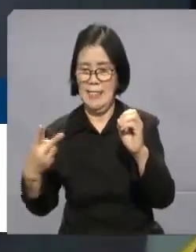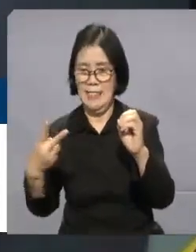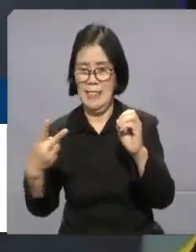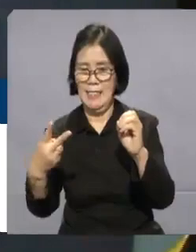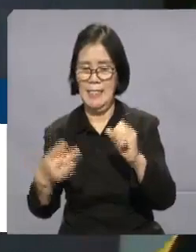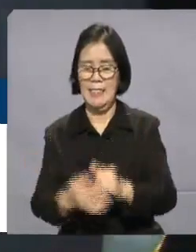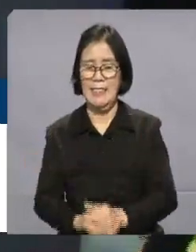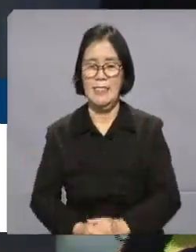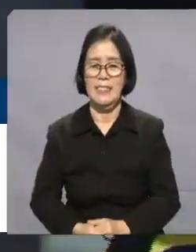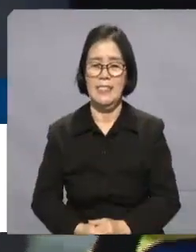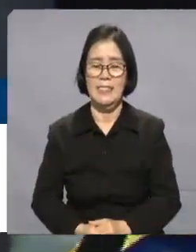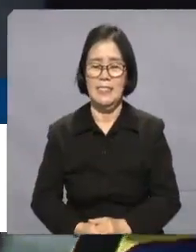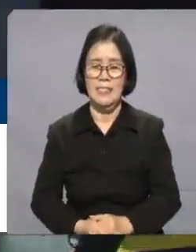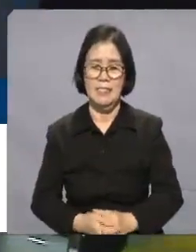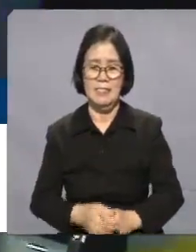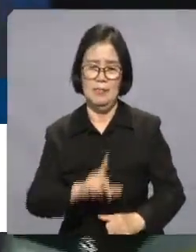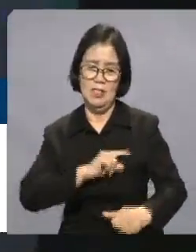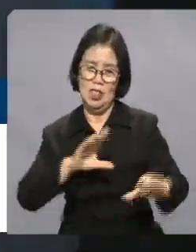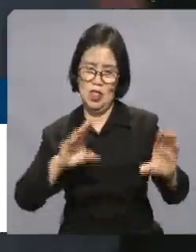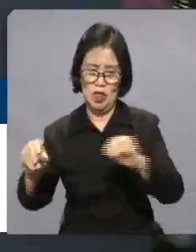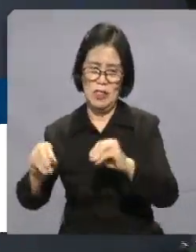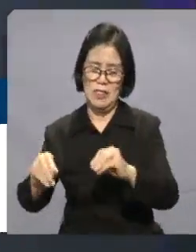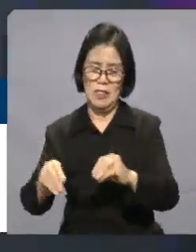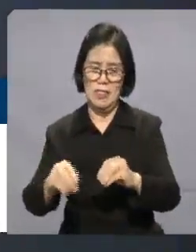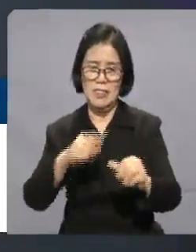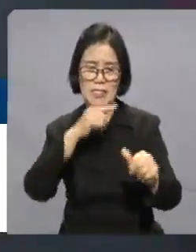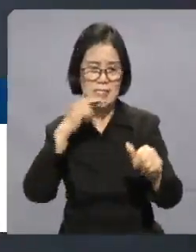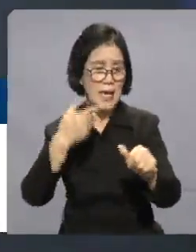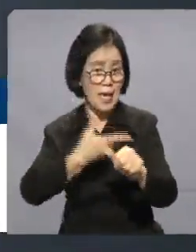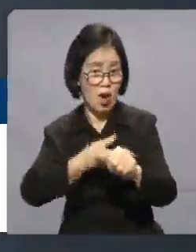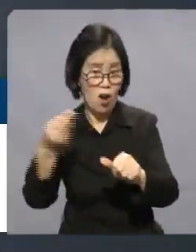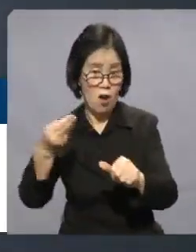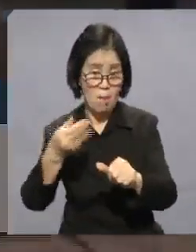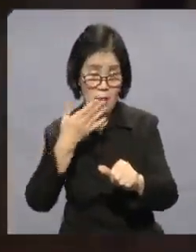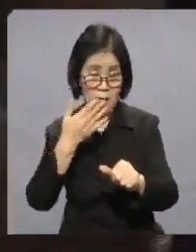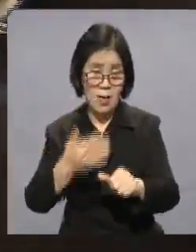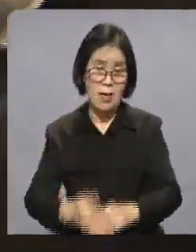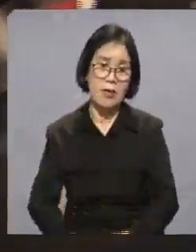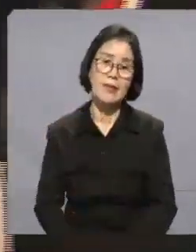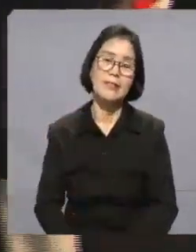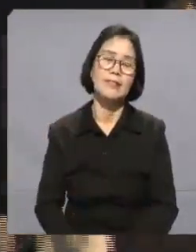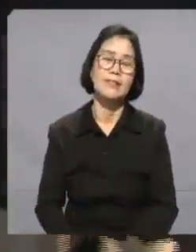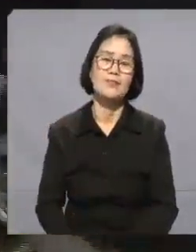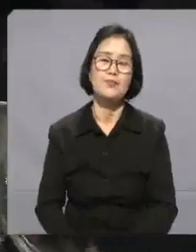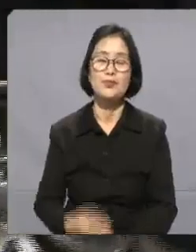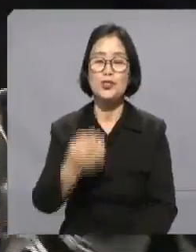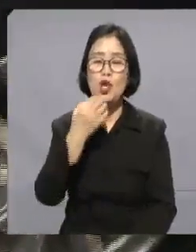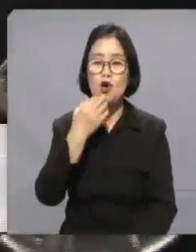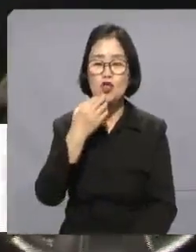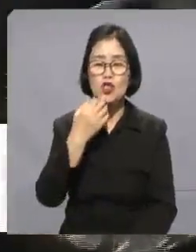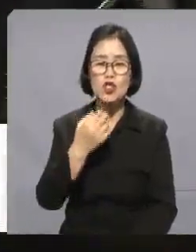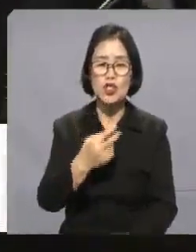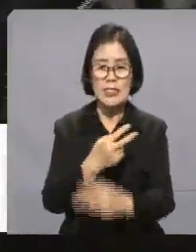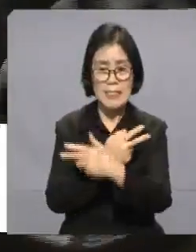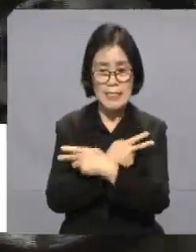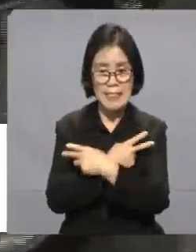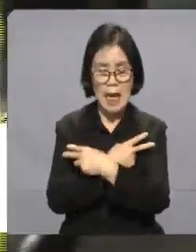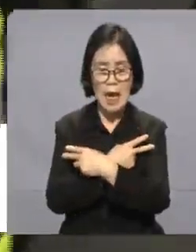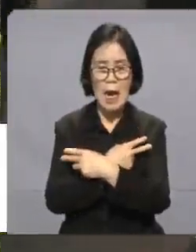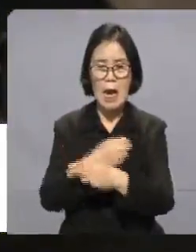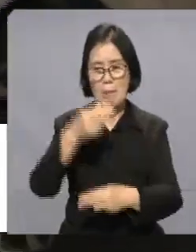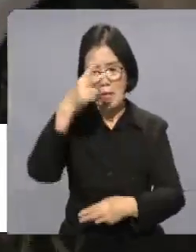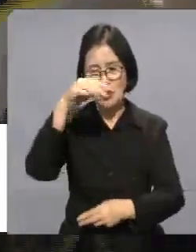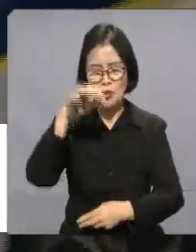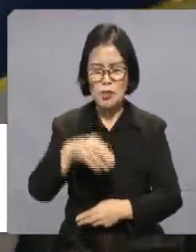0.042 나오셨어요. 정지 수치예요. 뭐 체열하시겠어요? 서울 신사파출소 인근에선 만취